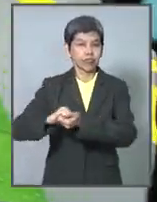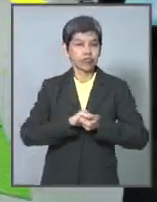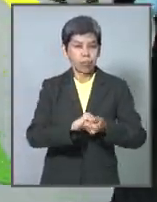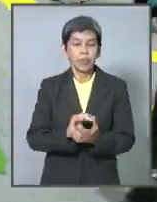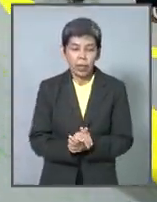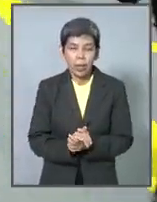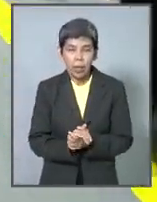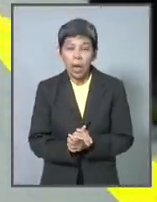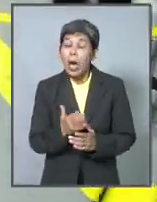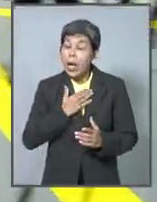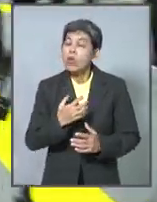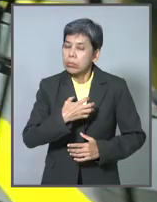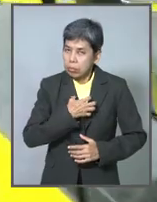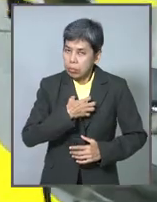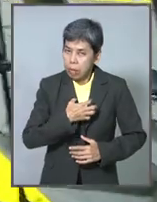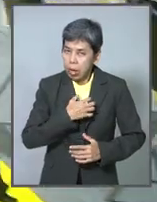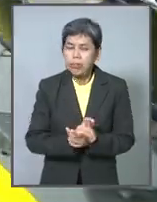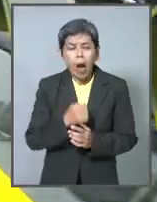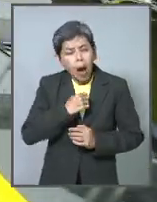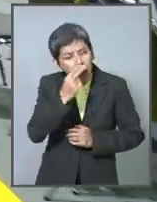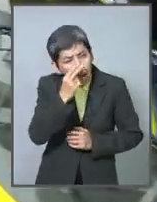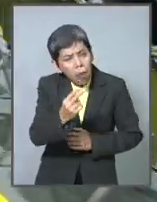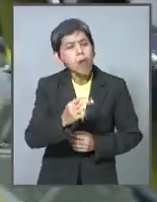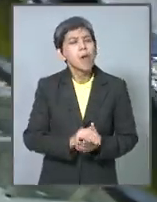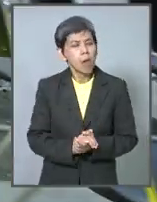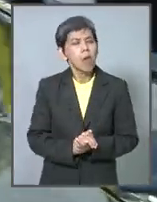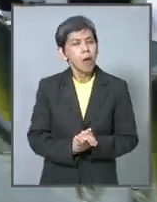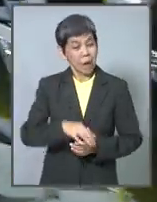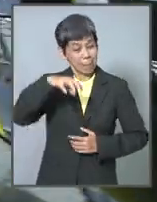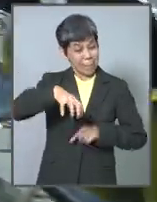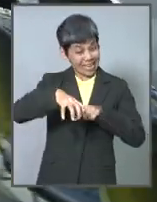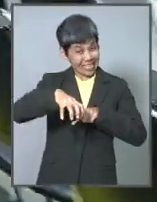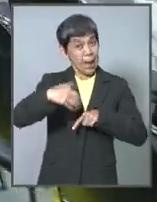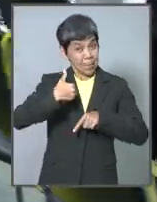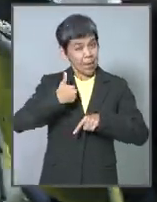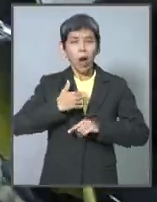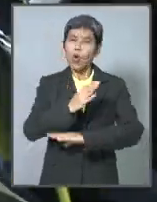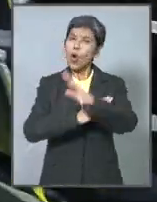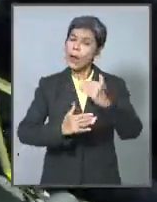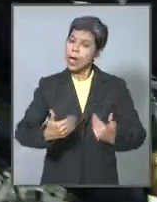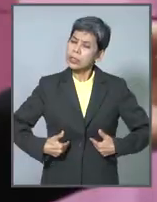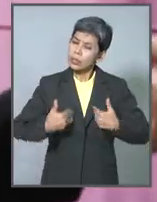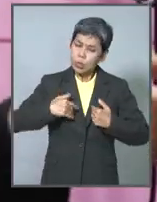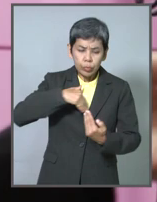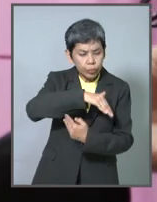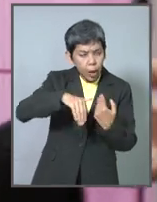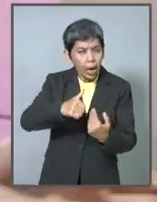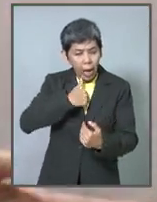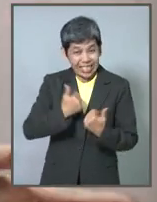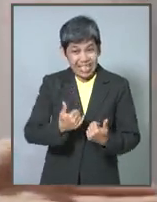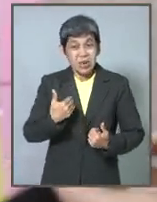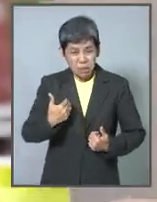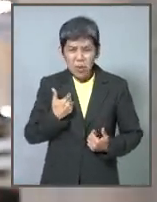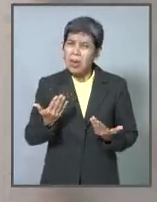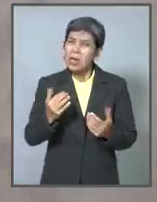ะนั้นเราต้องการว่าให้เห็นภาพว่าเมืองที่น่าอยู่สำหรับคนพิการเป็นอย่างไรเรามองว่าเดี๋ยวนี้เรา